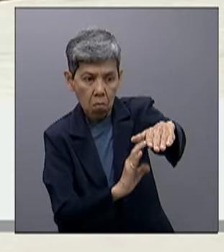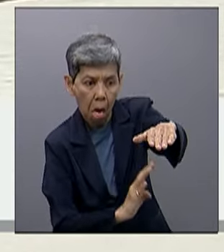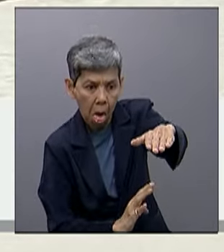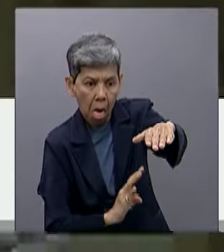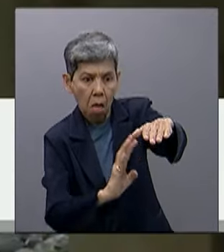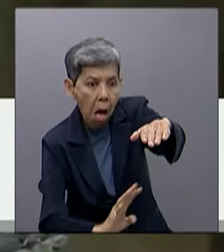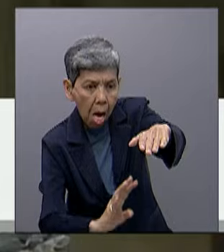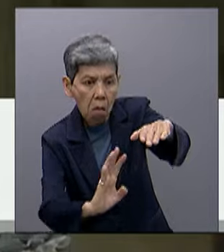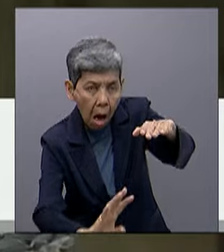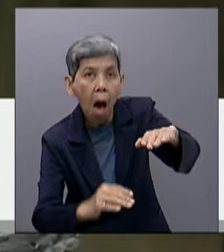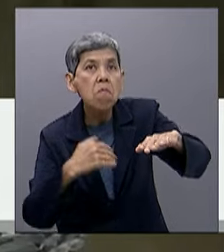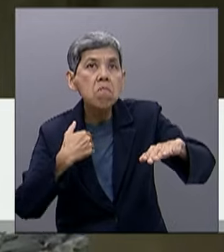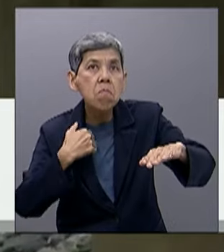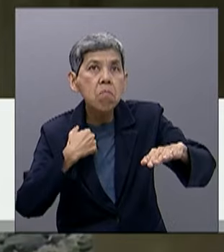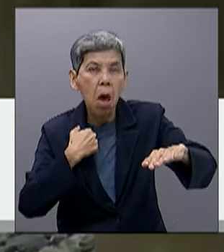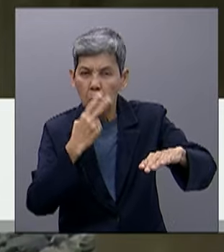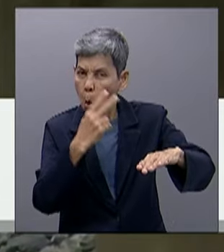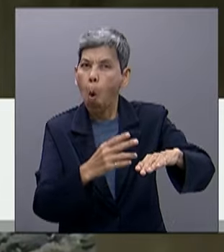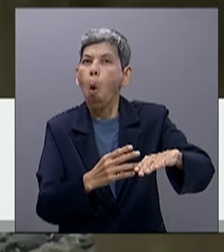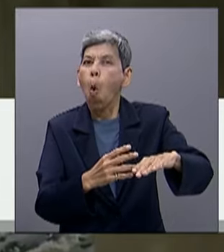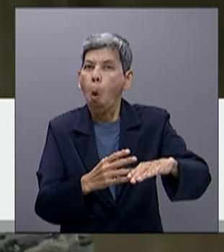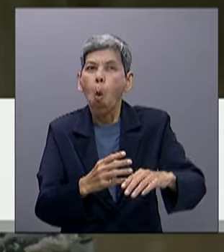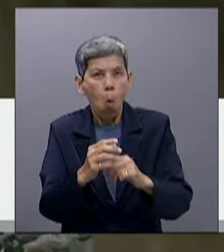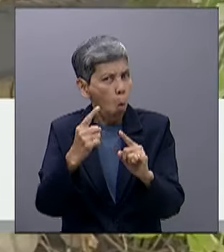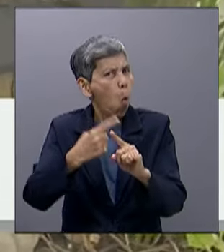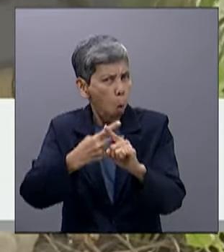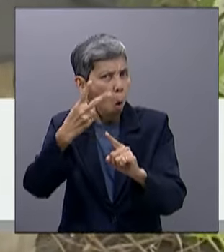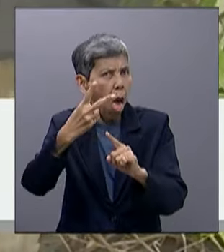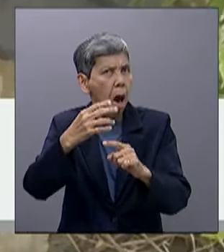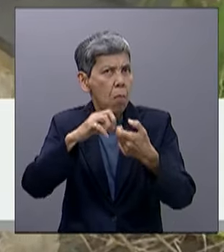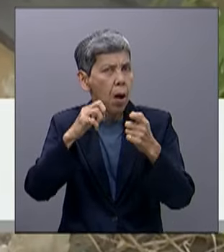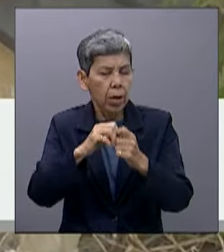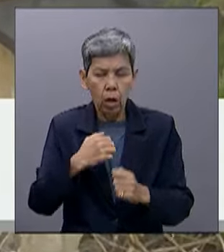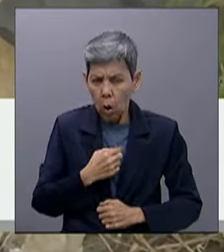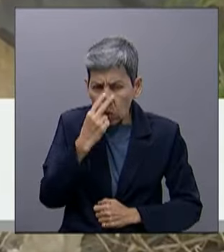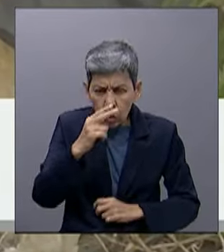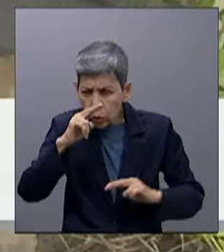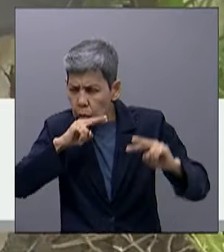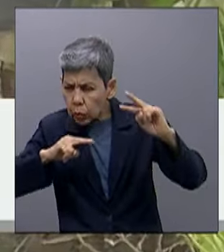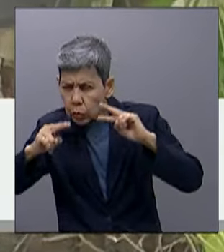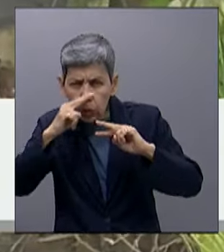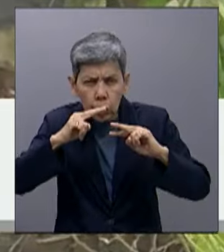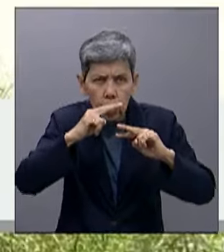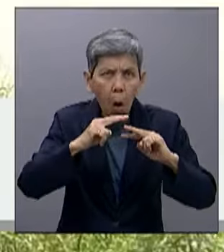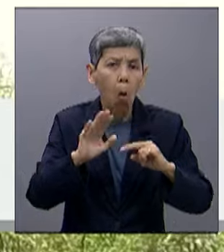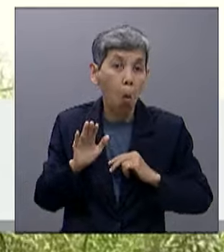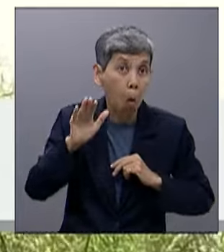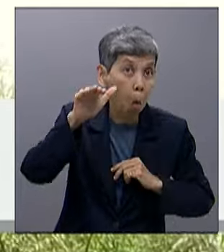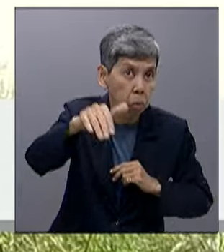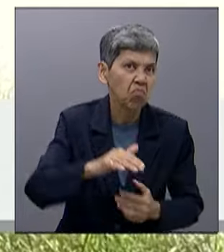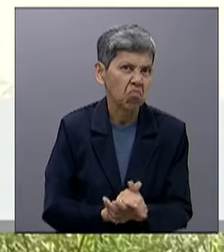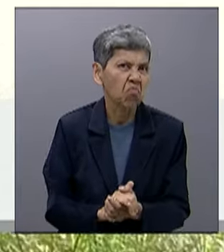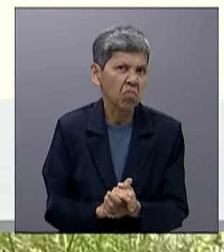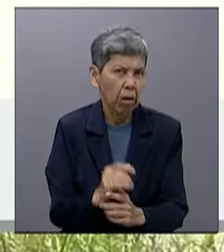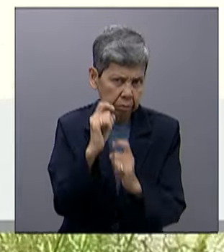คอนกรีตหลายจุดซึ่งมีสภาพเช่นนี้มานานกว่า 2เดือนแล้วนะครับผู้เชี่ยวชาญก็เข้าไปประเมินบอกว่าอยู่ในระดับที่ไม่